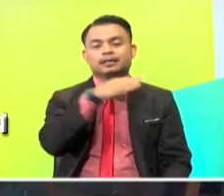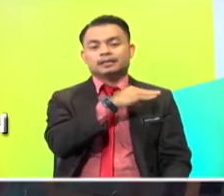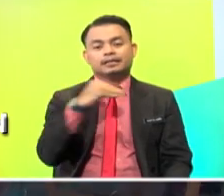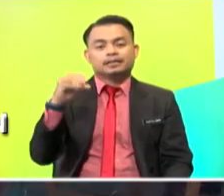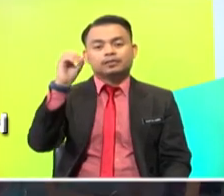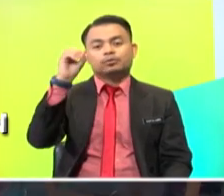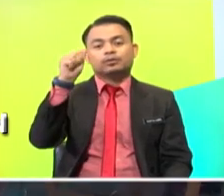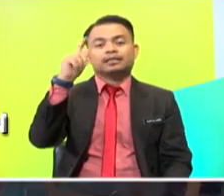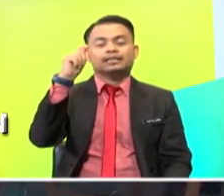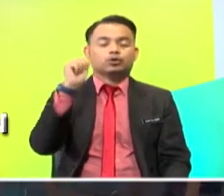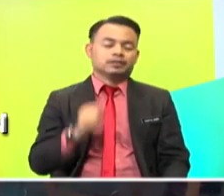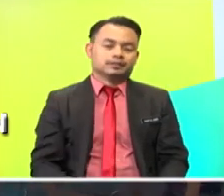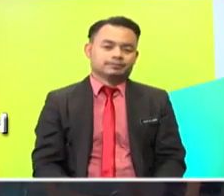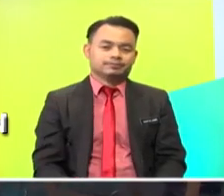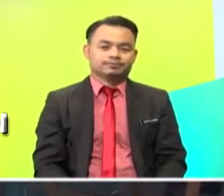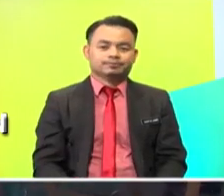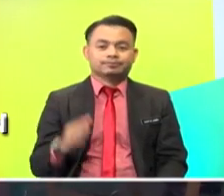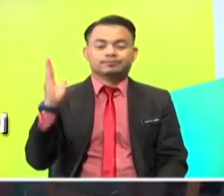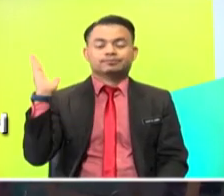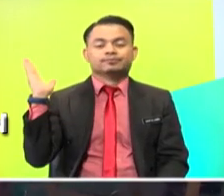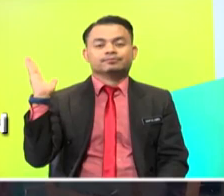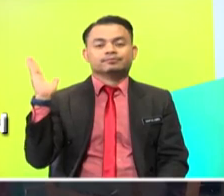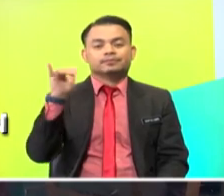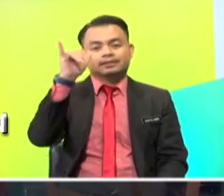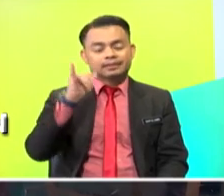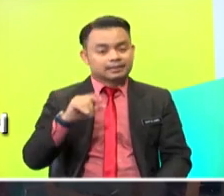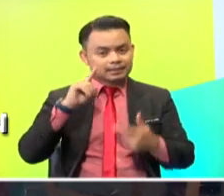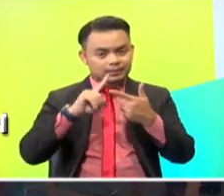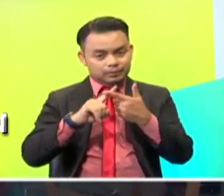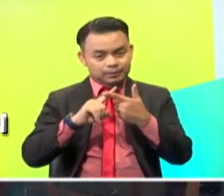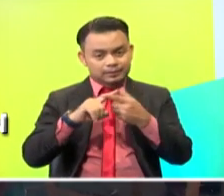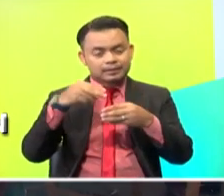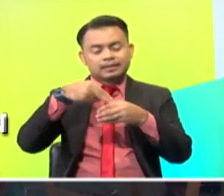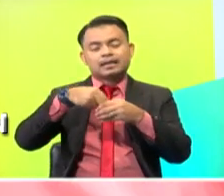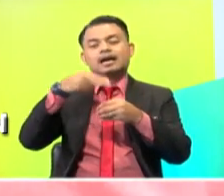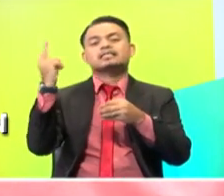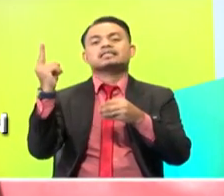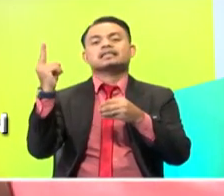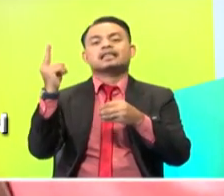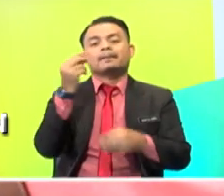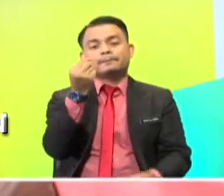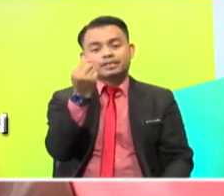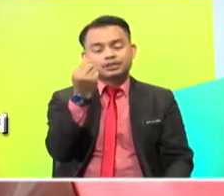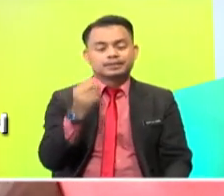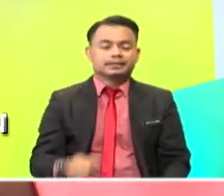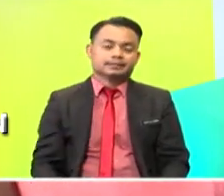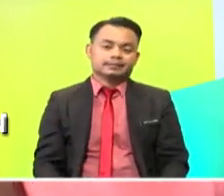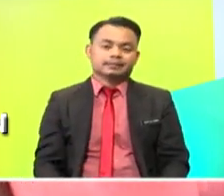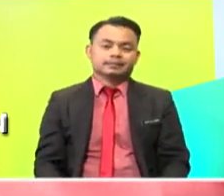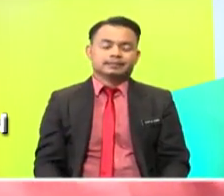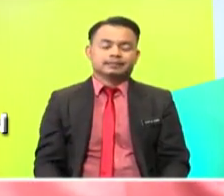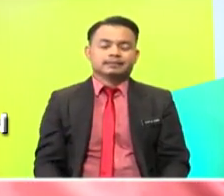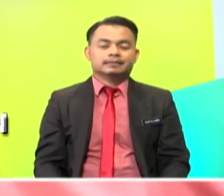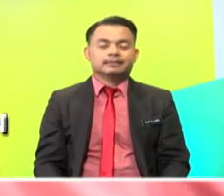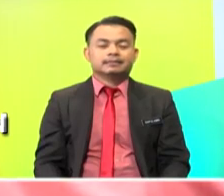kedua hasil biji Rin yang hah hasil baik biji ini ialah bahan